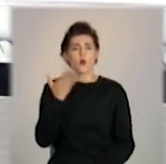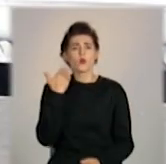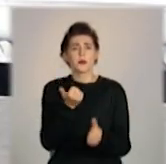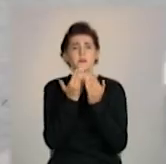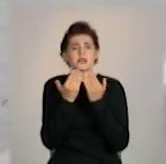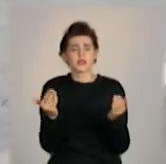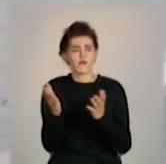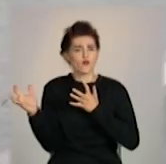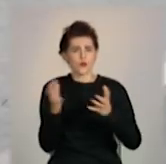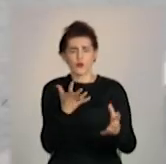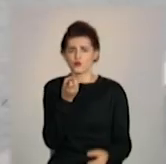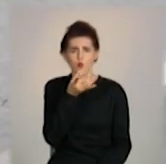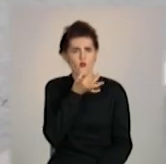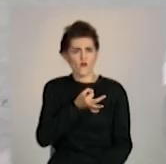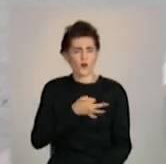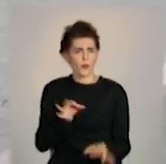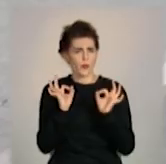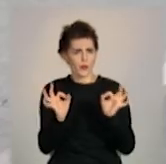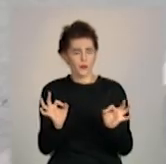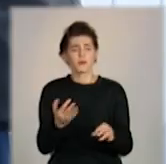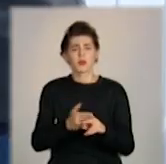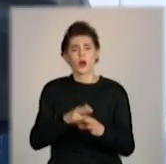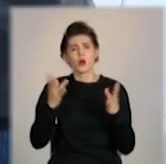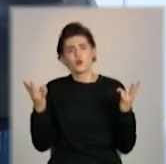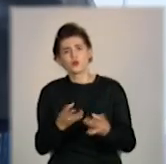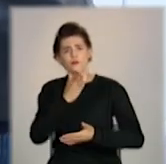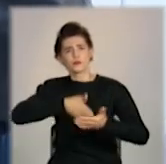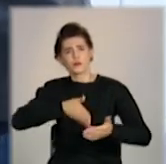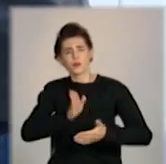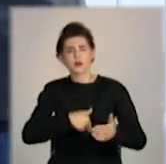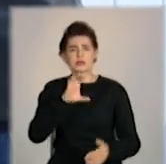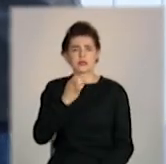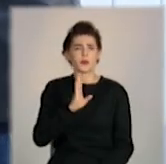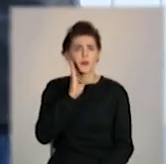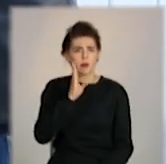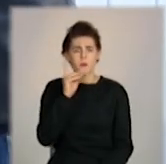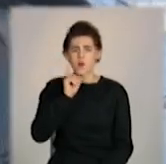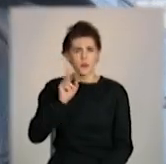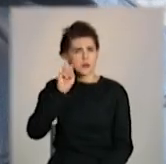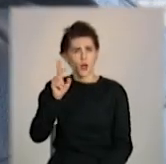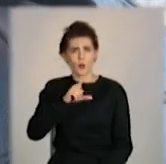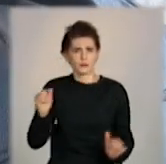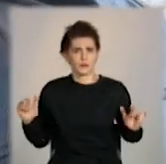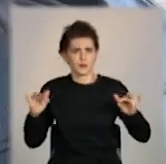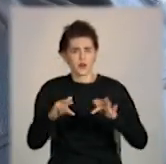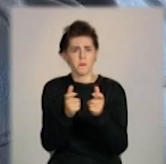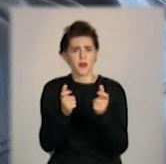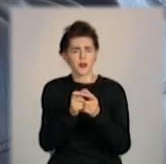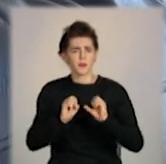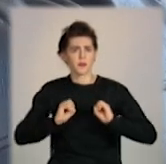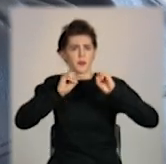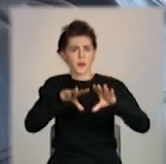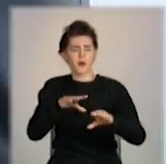на вокзалі не кажуть, як іти чи скасують якісь рейси у середу зранку. Люди здають квитки. Панує невизначеність,